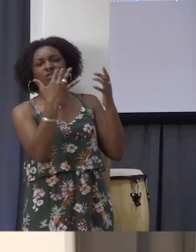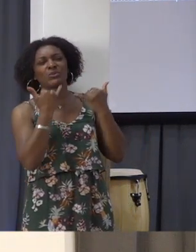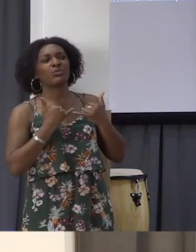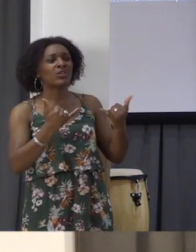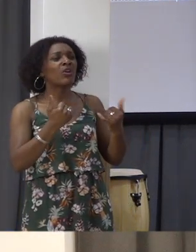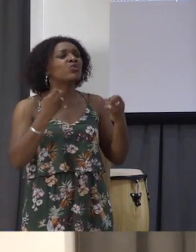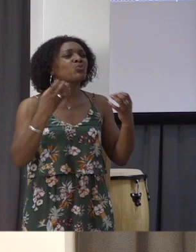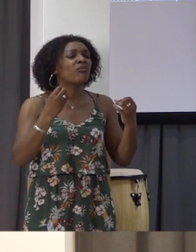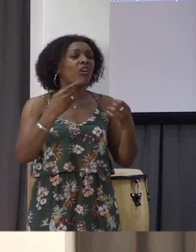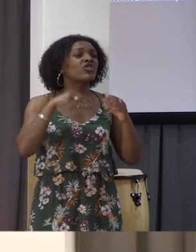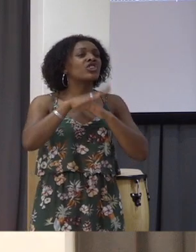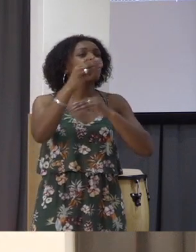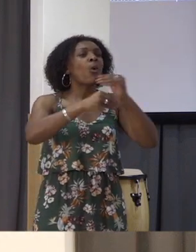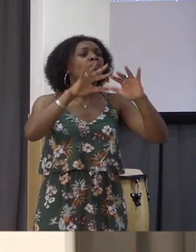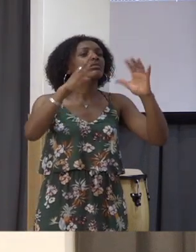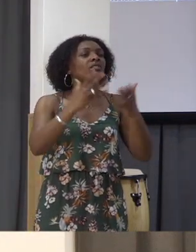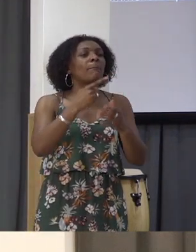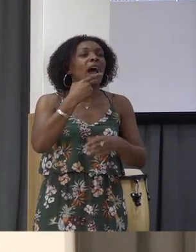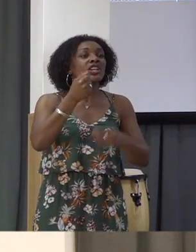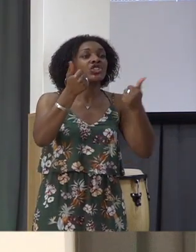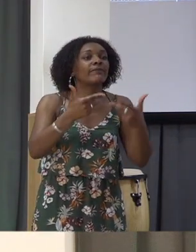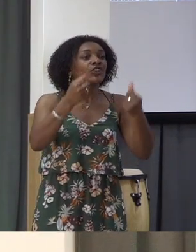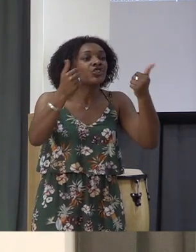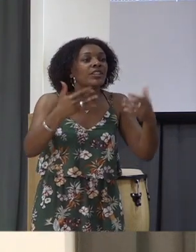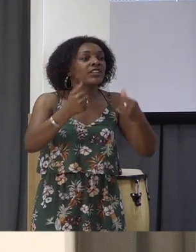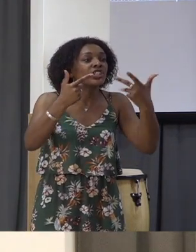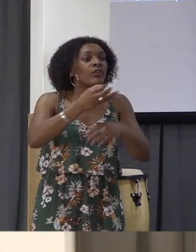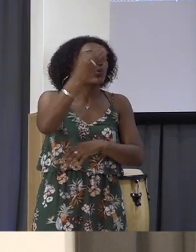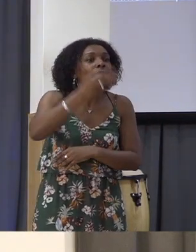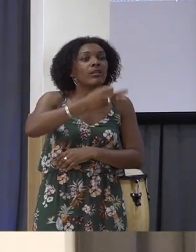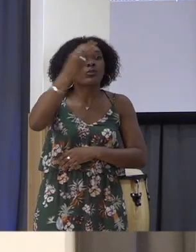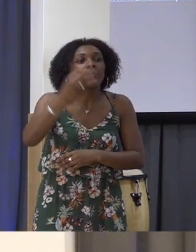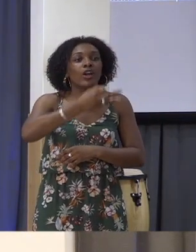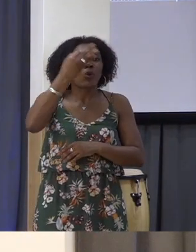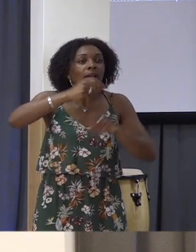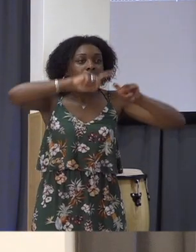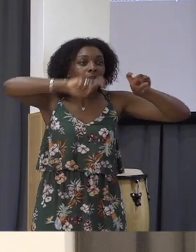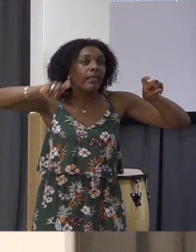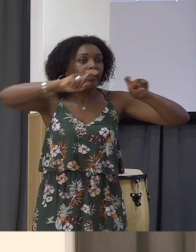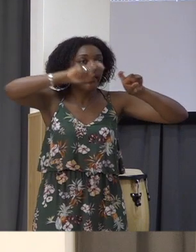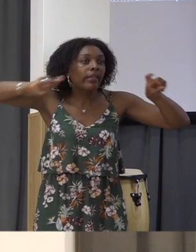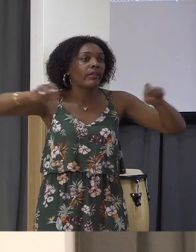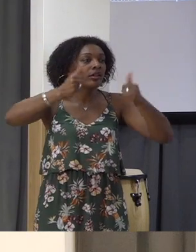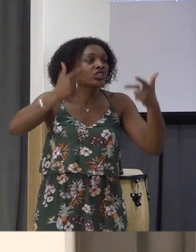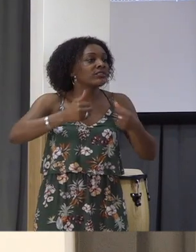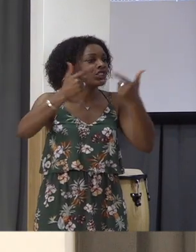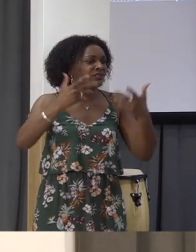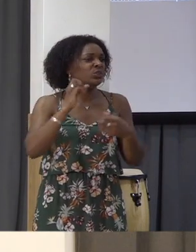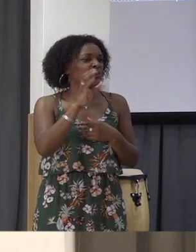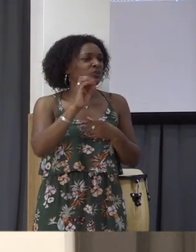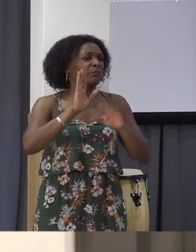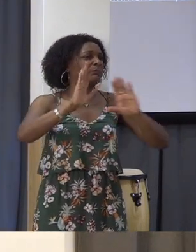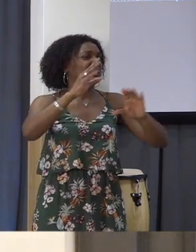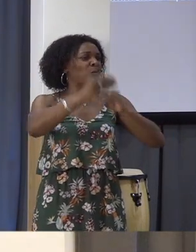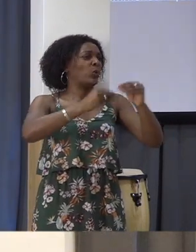statistiques font partie des éléments importants, des critères de choix de décision. Et ce contexte dans lequel